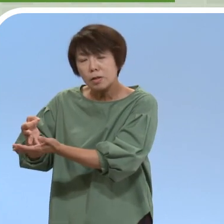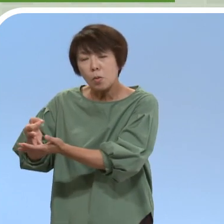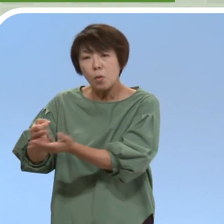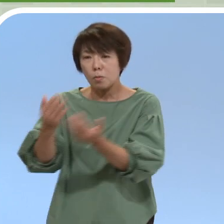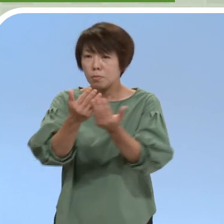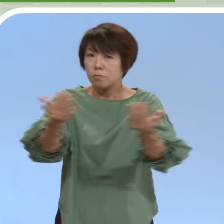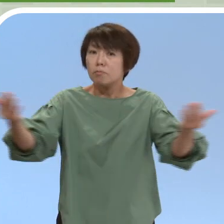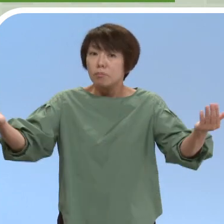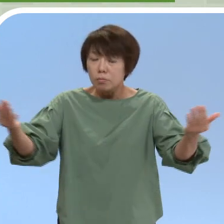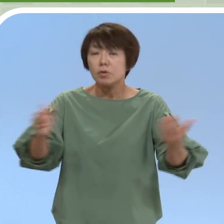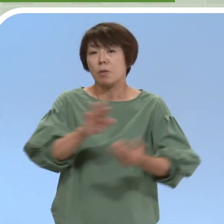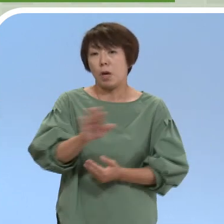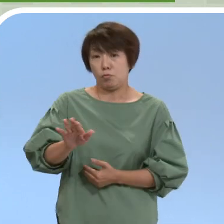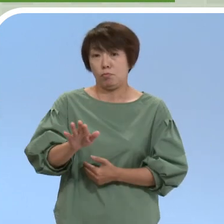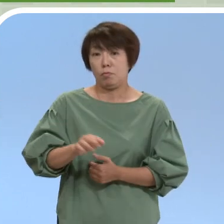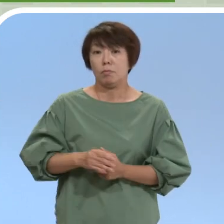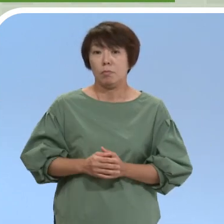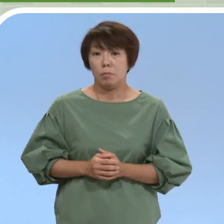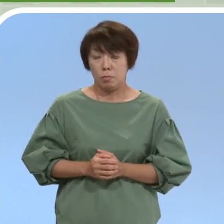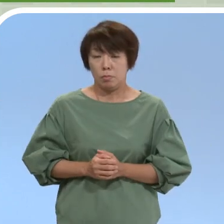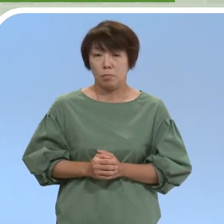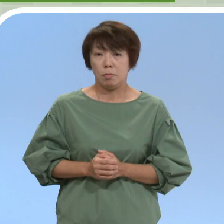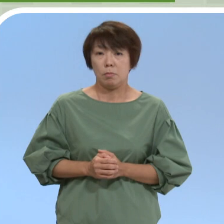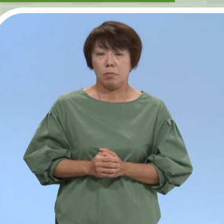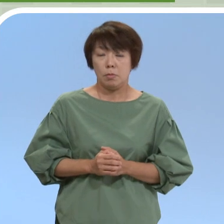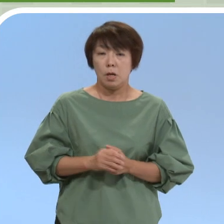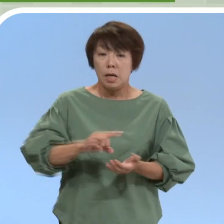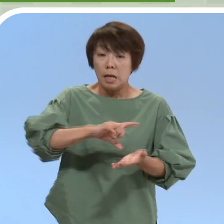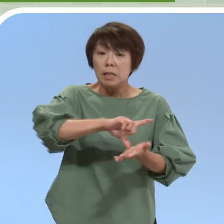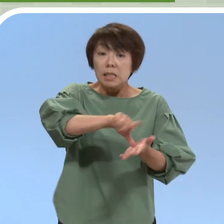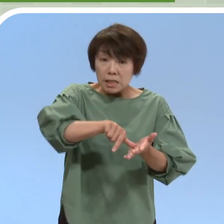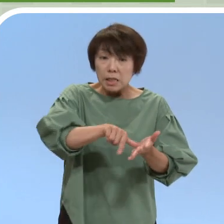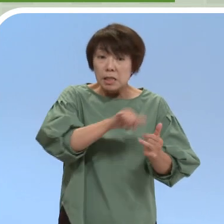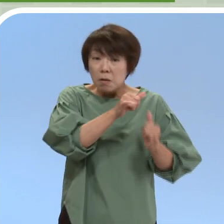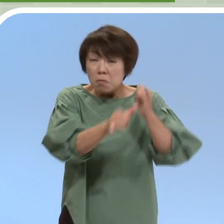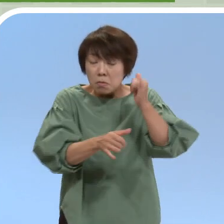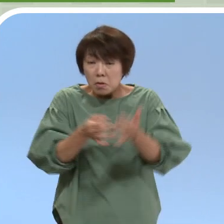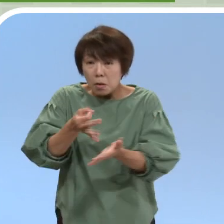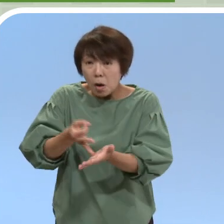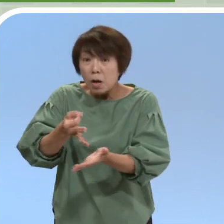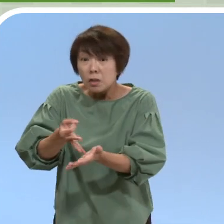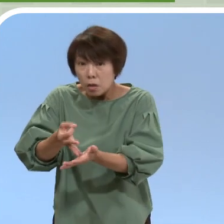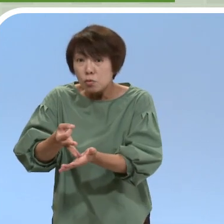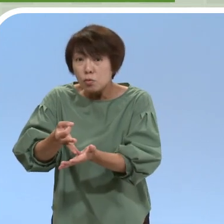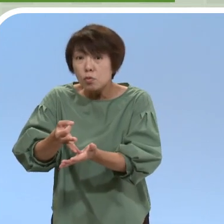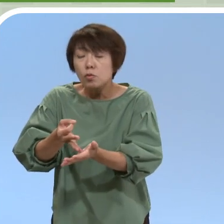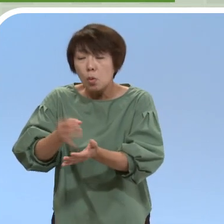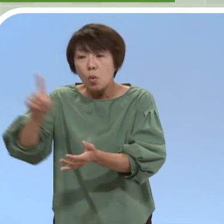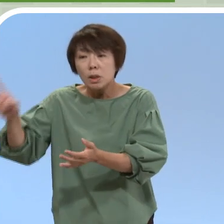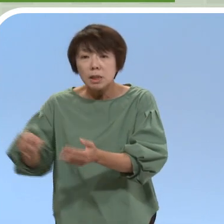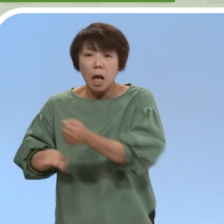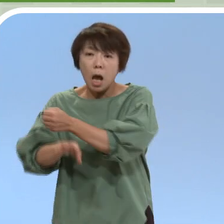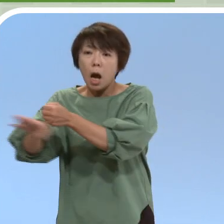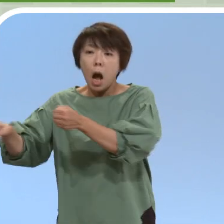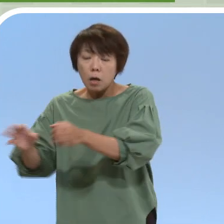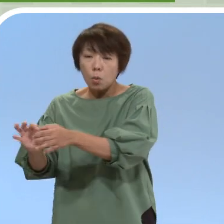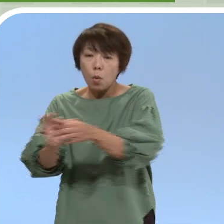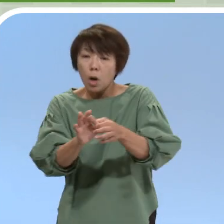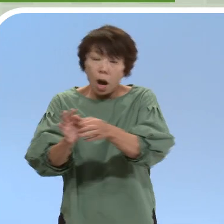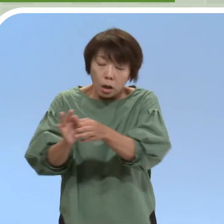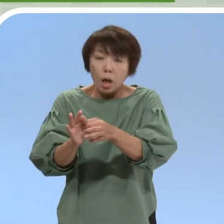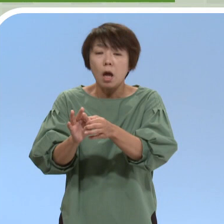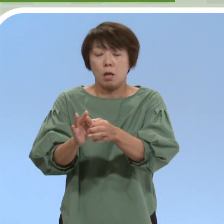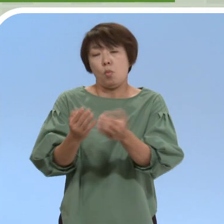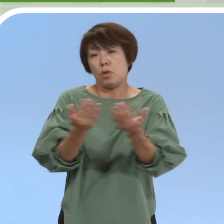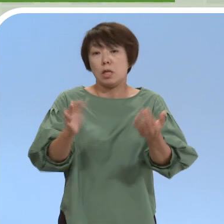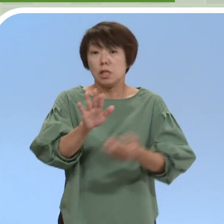背景をパネルで紹介して、伝統的に地域で語られてきた妖怪を自然環境の視点から見つめ直